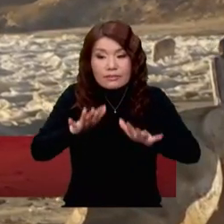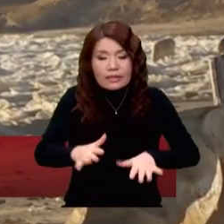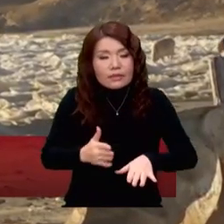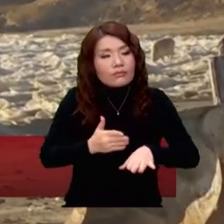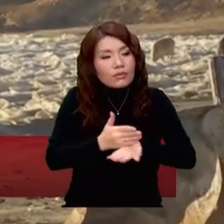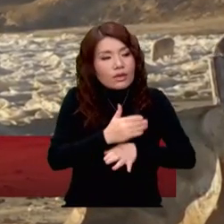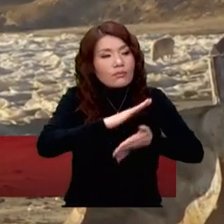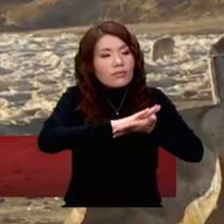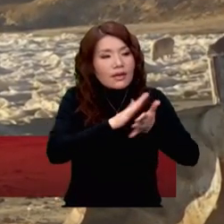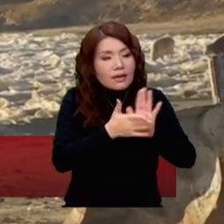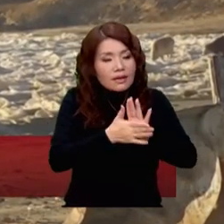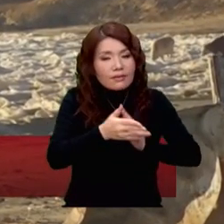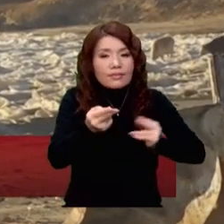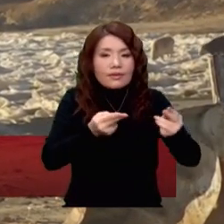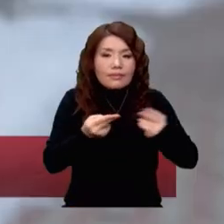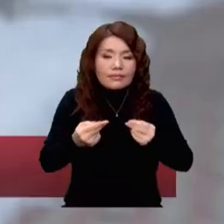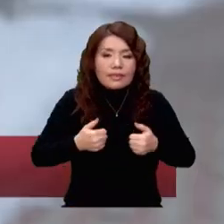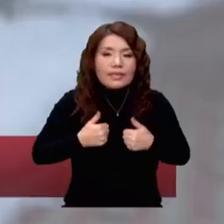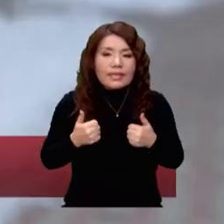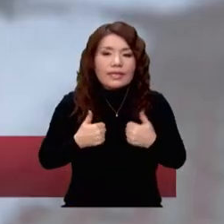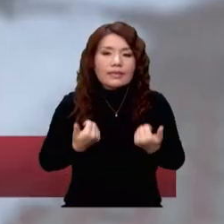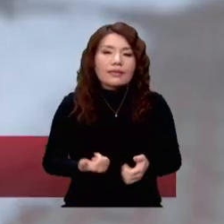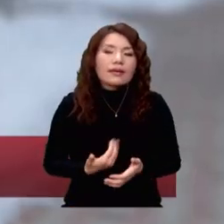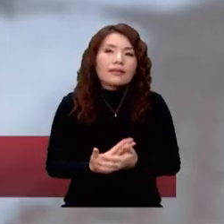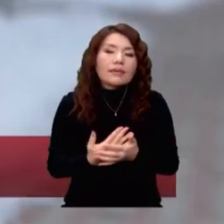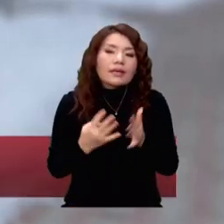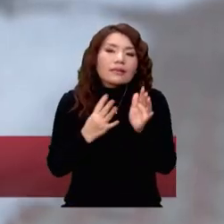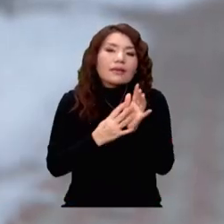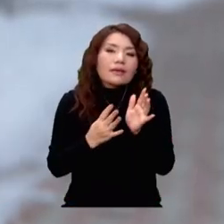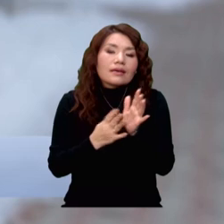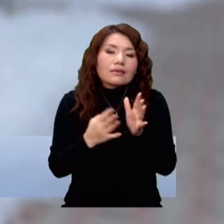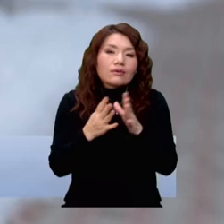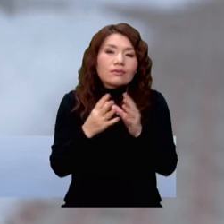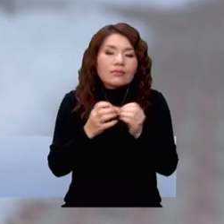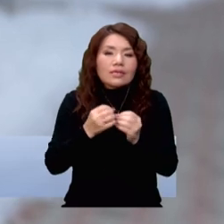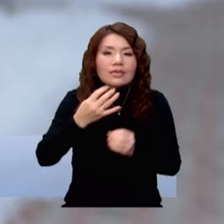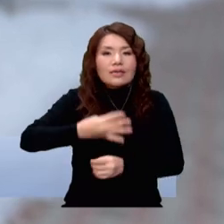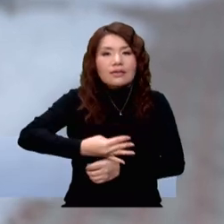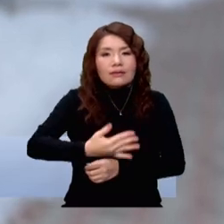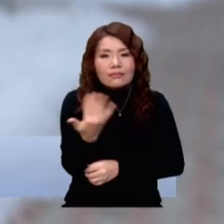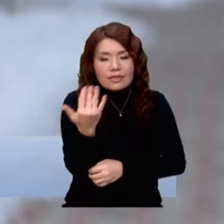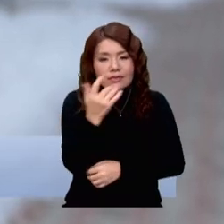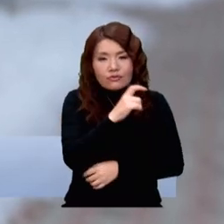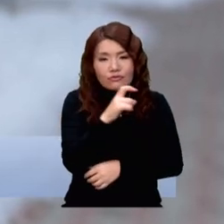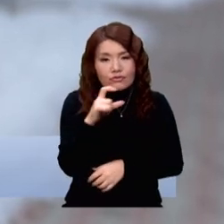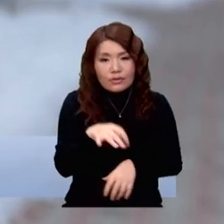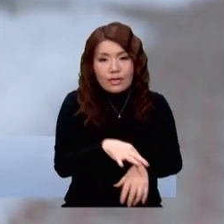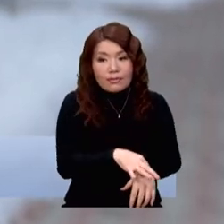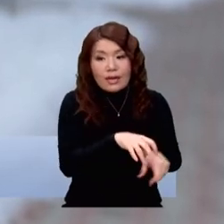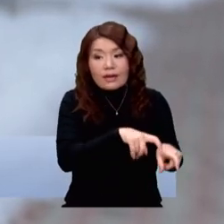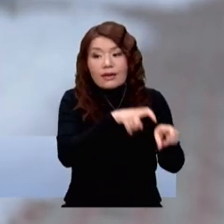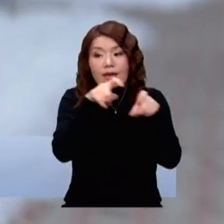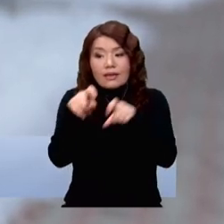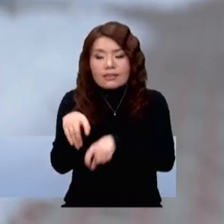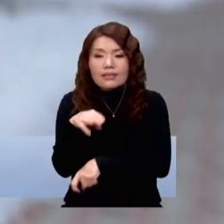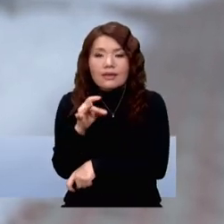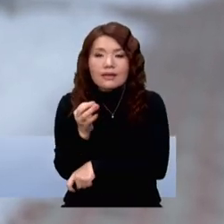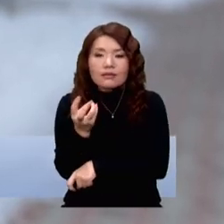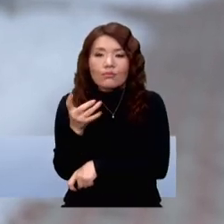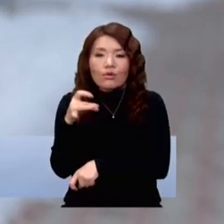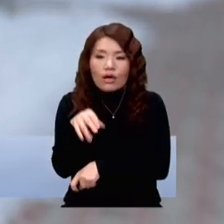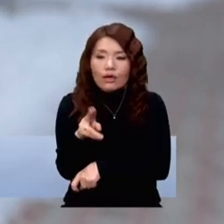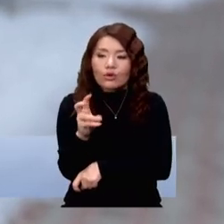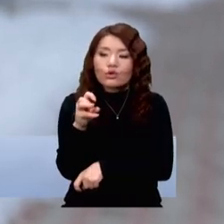барып келісім шарт жасасып жүр екен. 9 отбасы 45 адам көшіп келді. Ол Теректі Бұлақ, осы